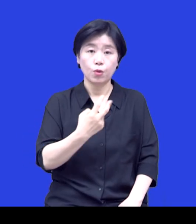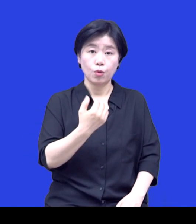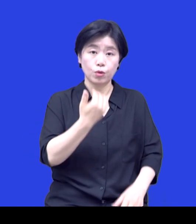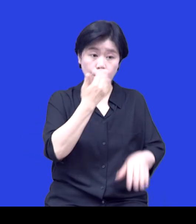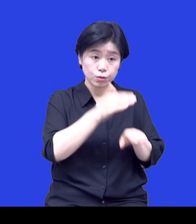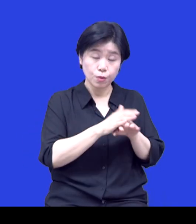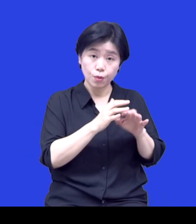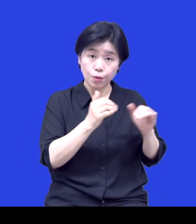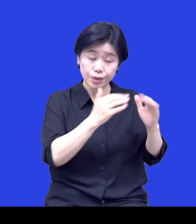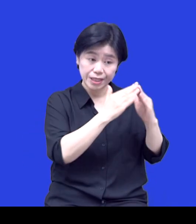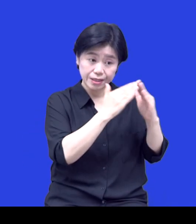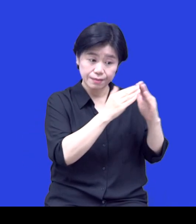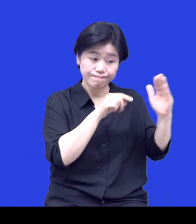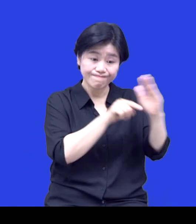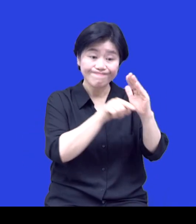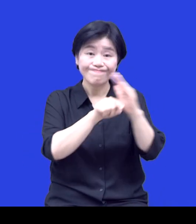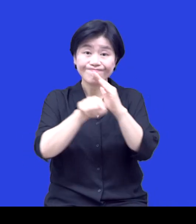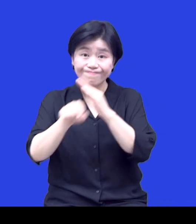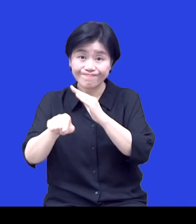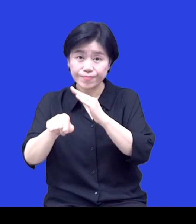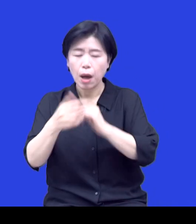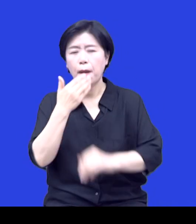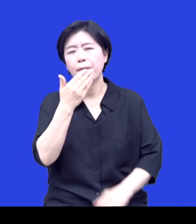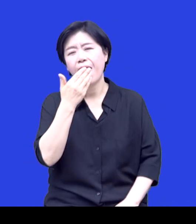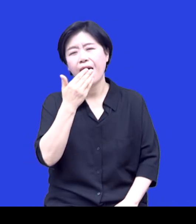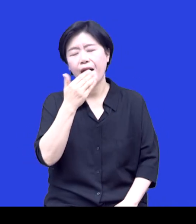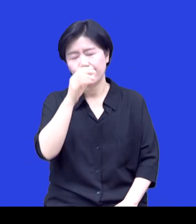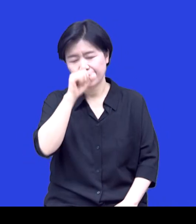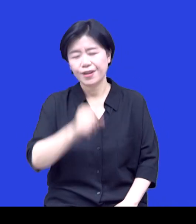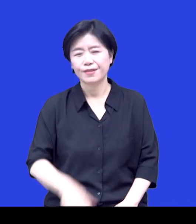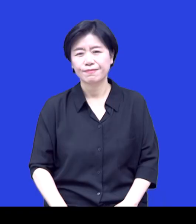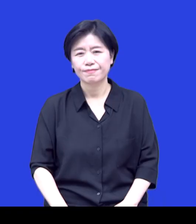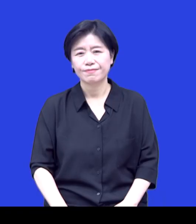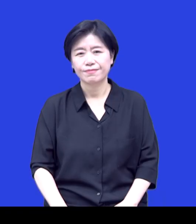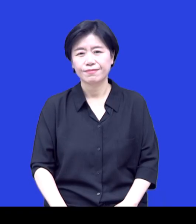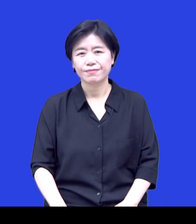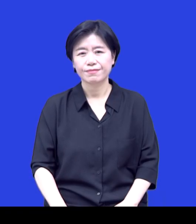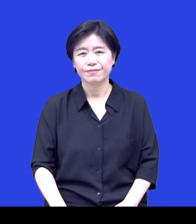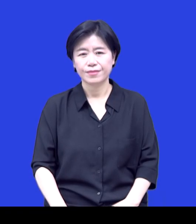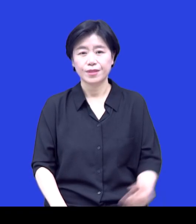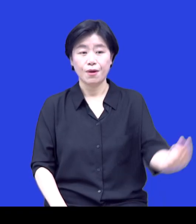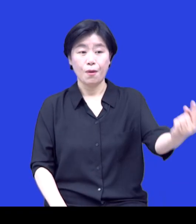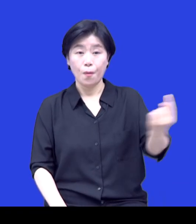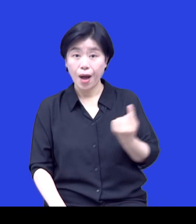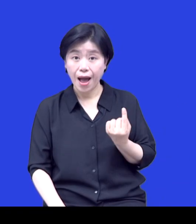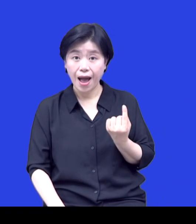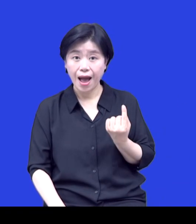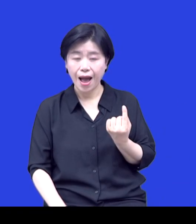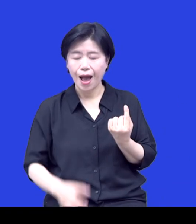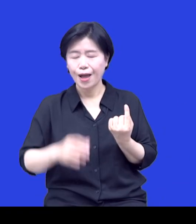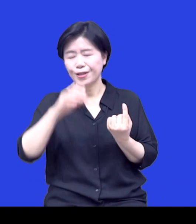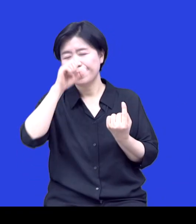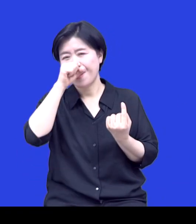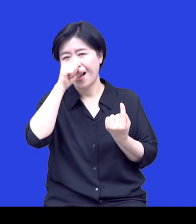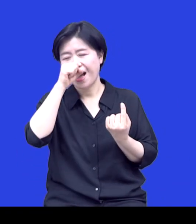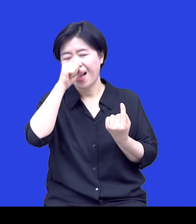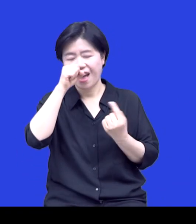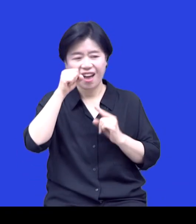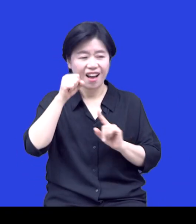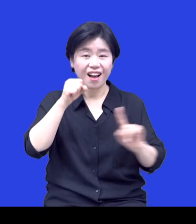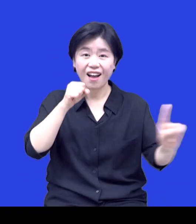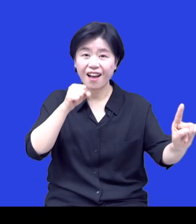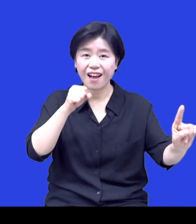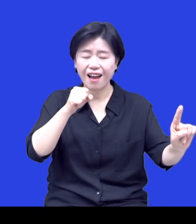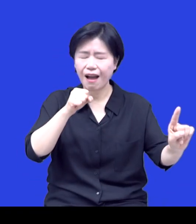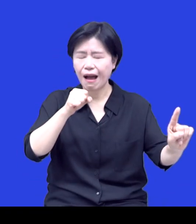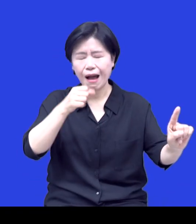예. 한 교인 등록할 때 기쁘고 한 교인 떠날 때 슬프고. 정말 가슴이 미어지죠. 그러니까 뭐 책상에